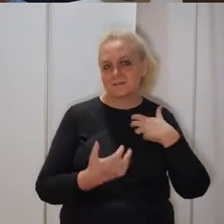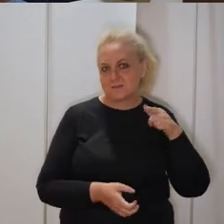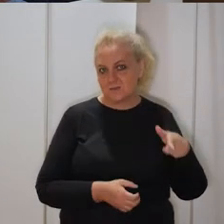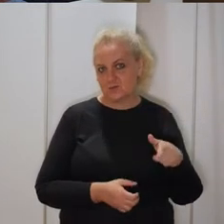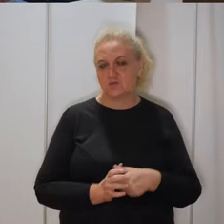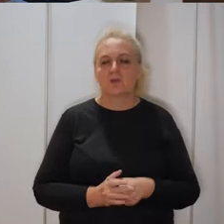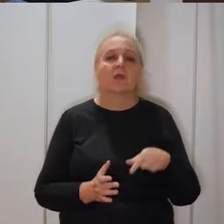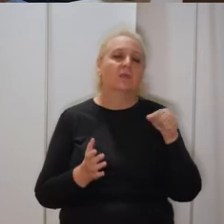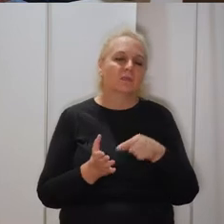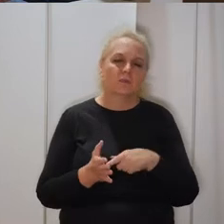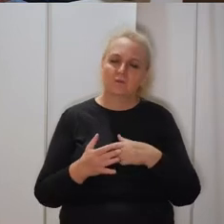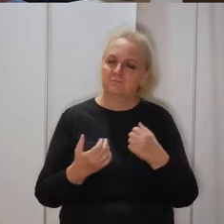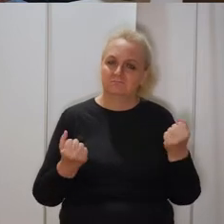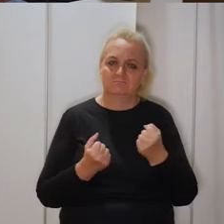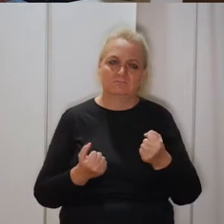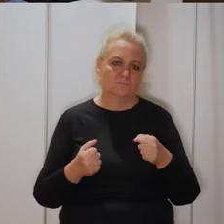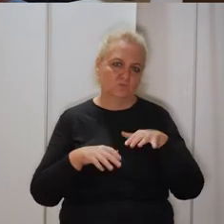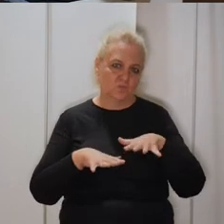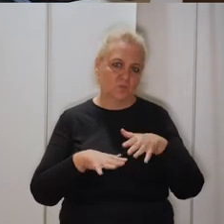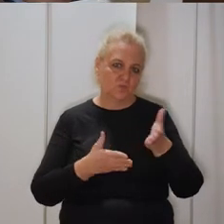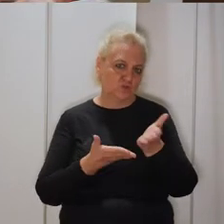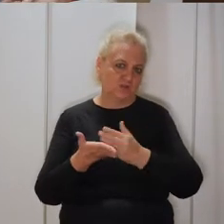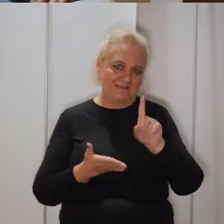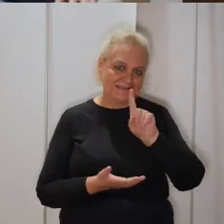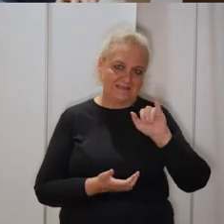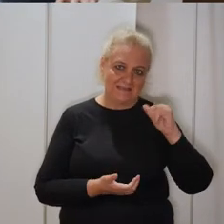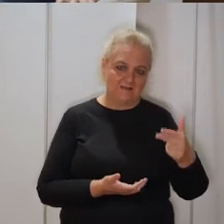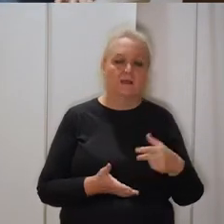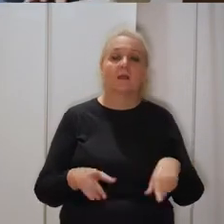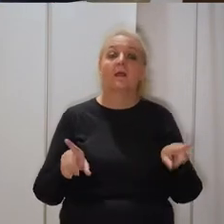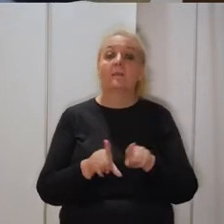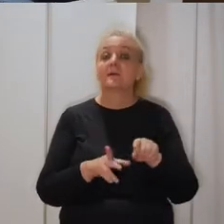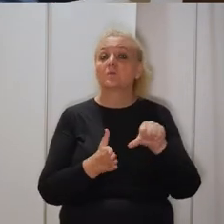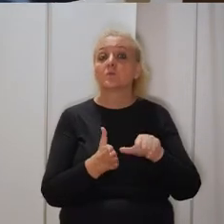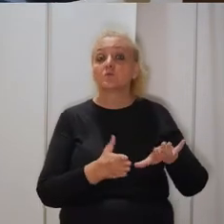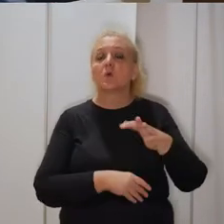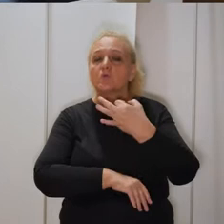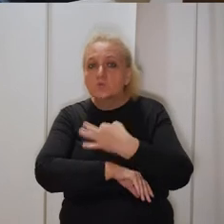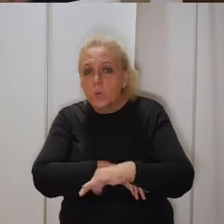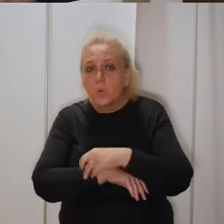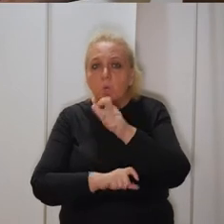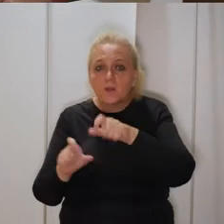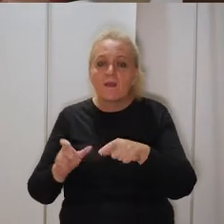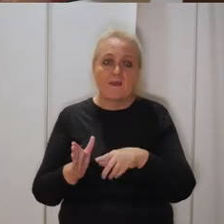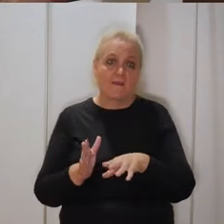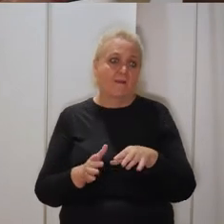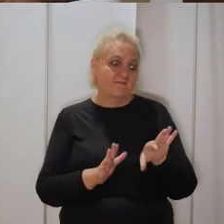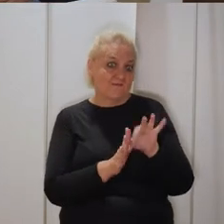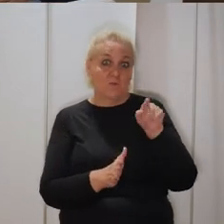duża część zinów, tak dużo też czy środowisk studenckich właśnie wybiera tę